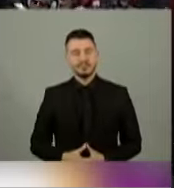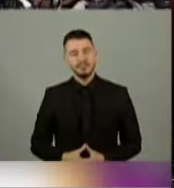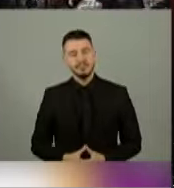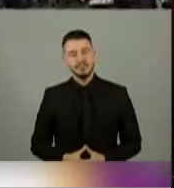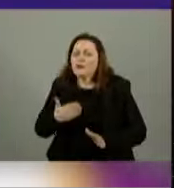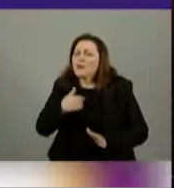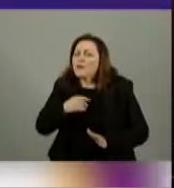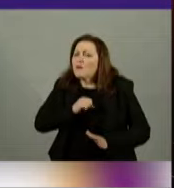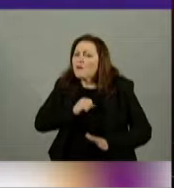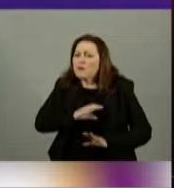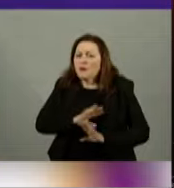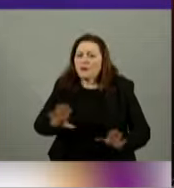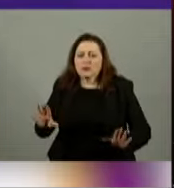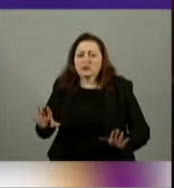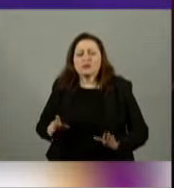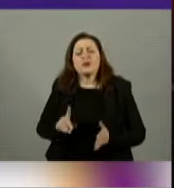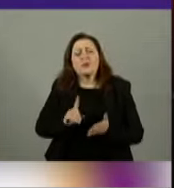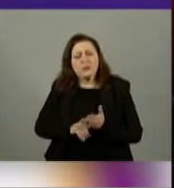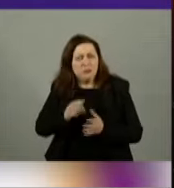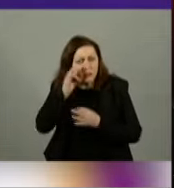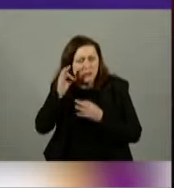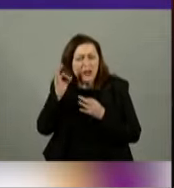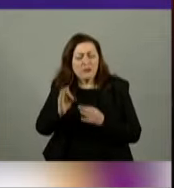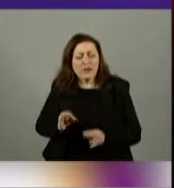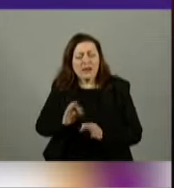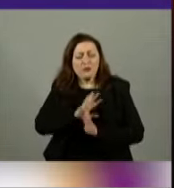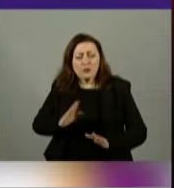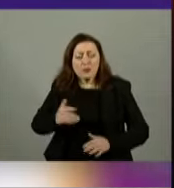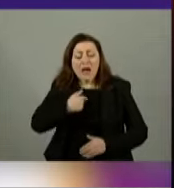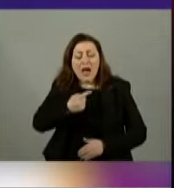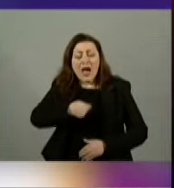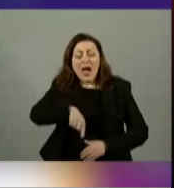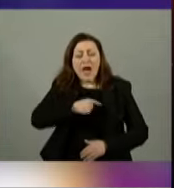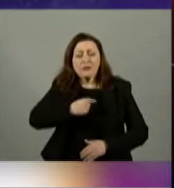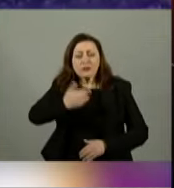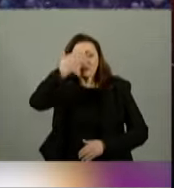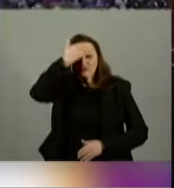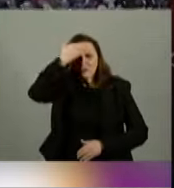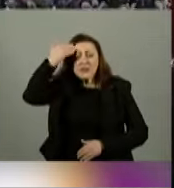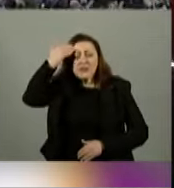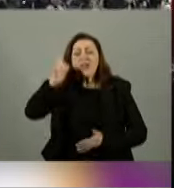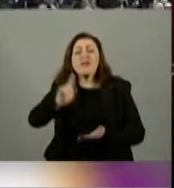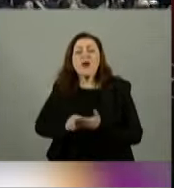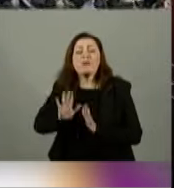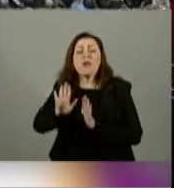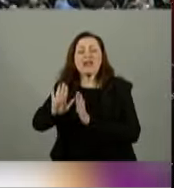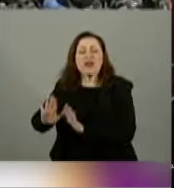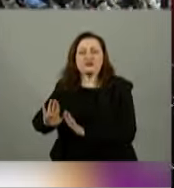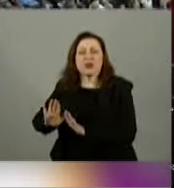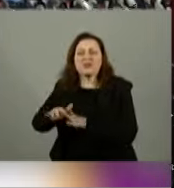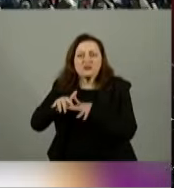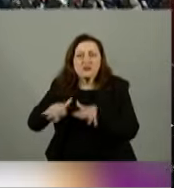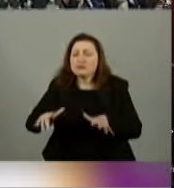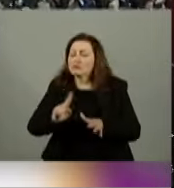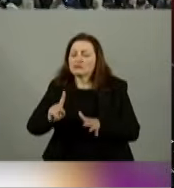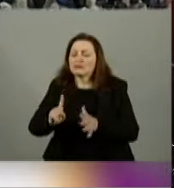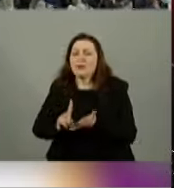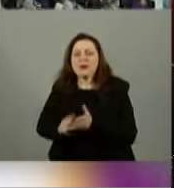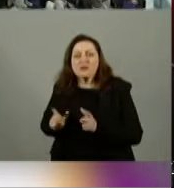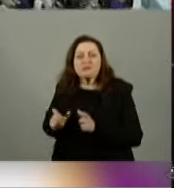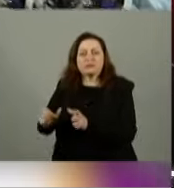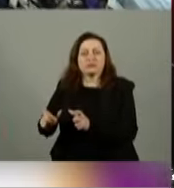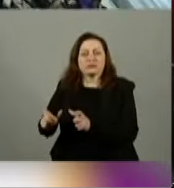πολιτικός σχεδιασμός έχει διαβάσει πάρα πολύ καλά την ελληνική κοινωνία, τις διαφορετικές κατηγορίες. Πράγμα που ο ΣΥΡΙΖΑ αυτή τη στιγμή δεν φαίνεται να το κάνει. Δεν το